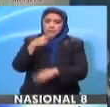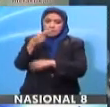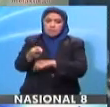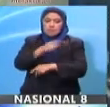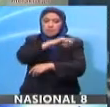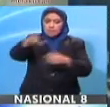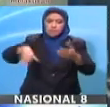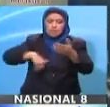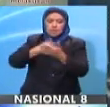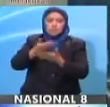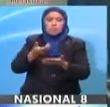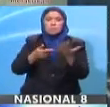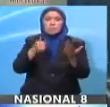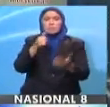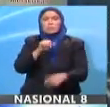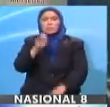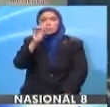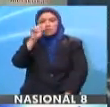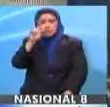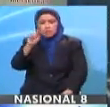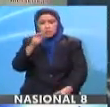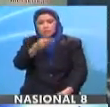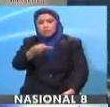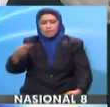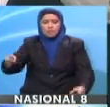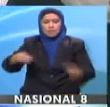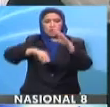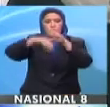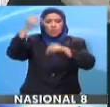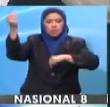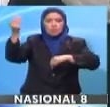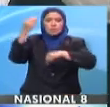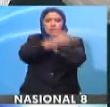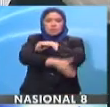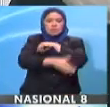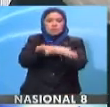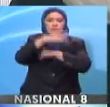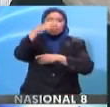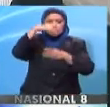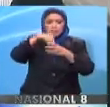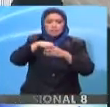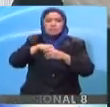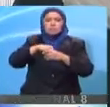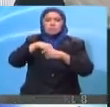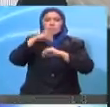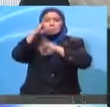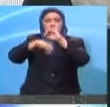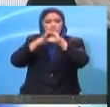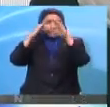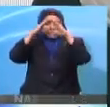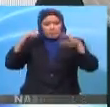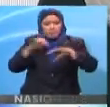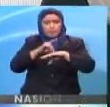ituankan ar ter International house di melb memberi pulangan